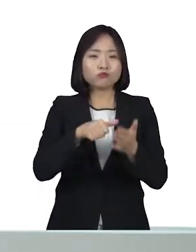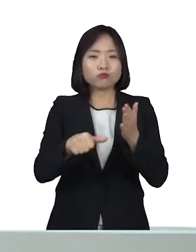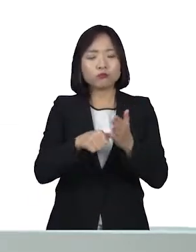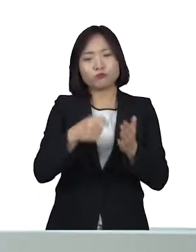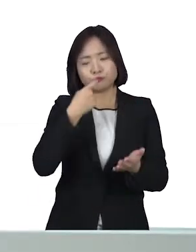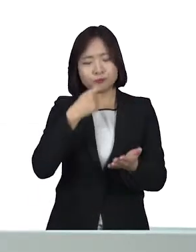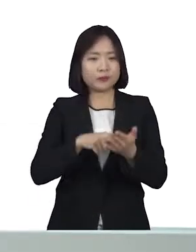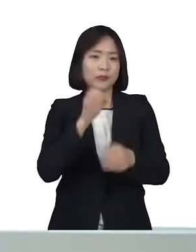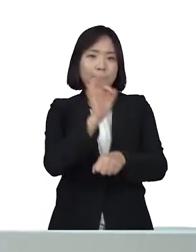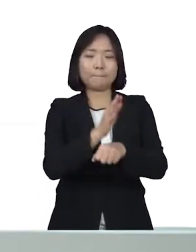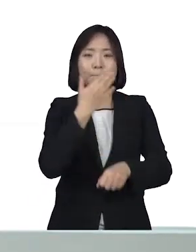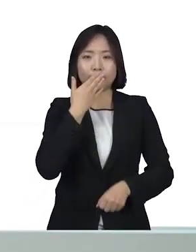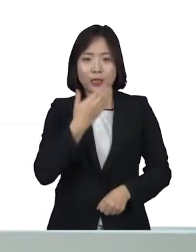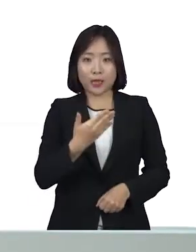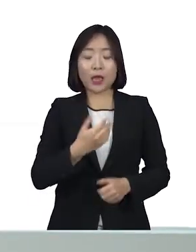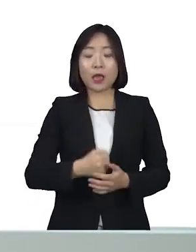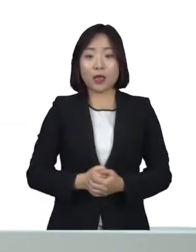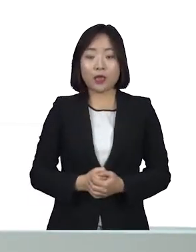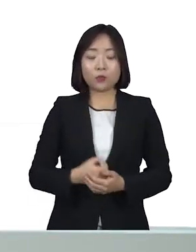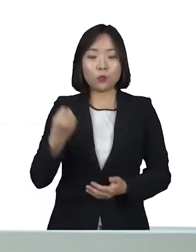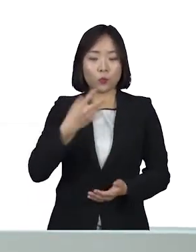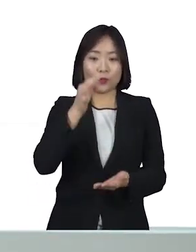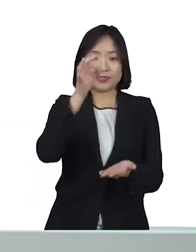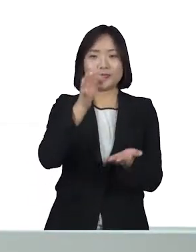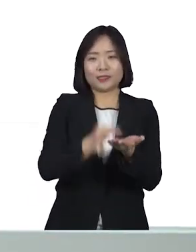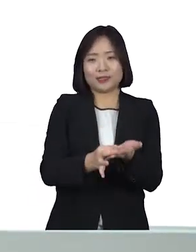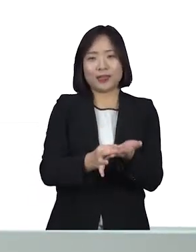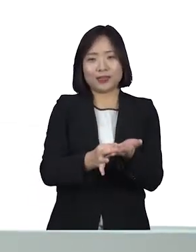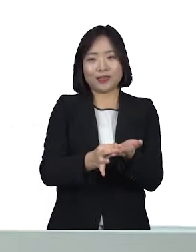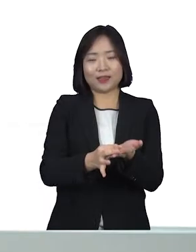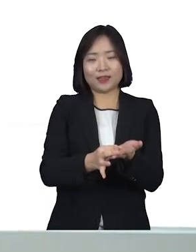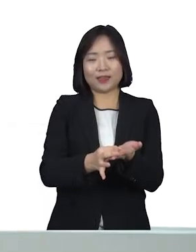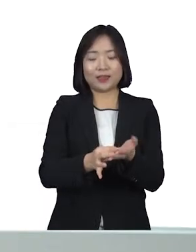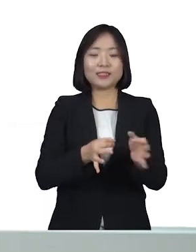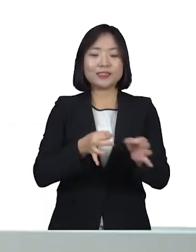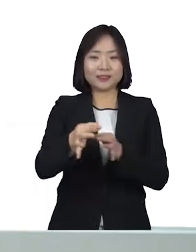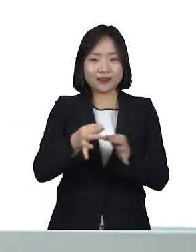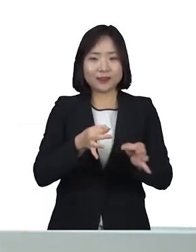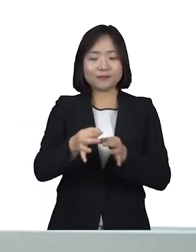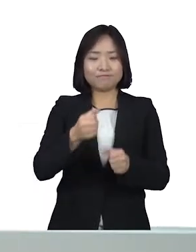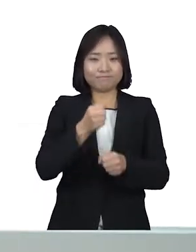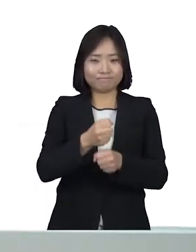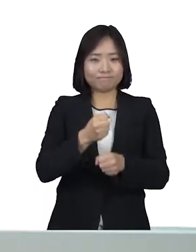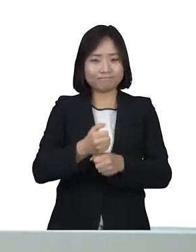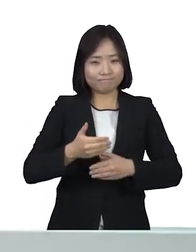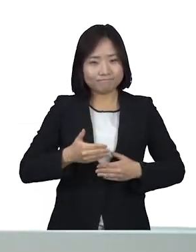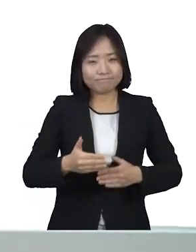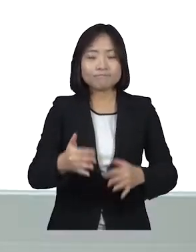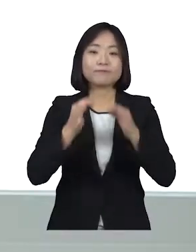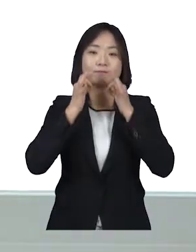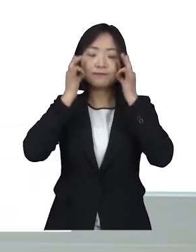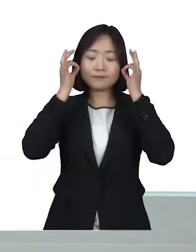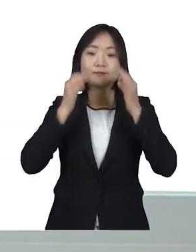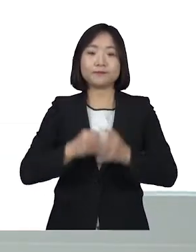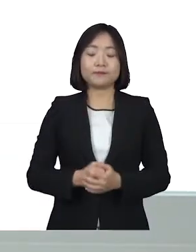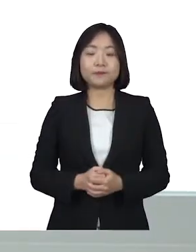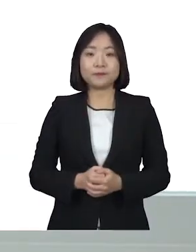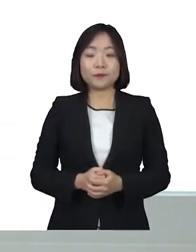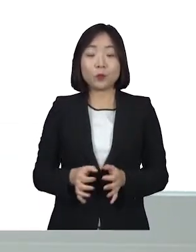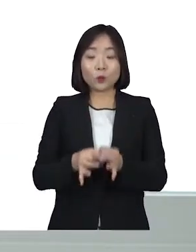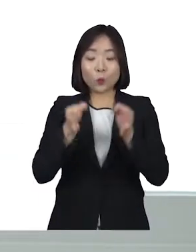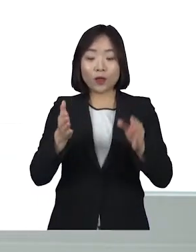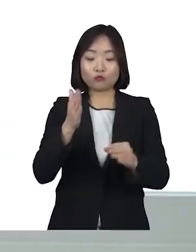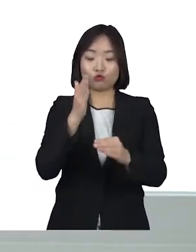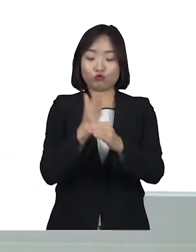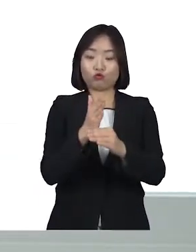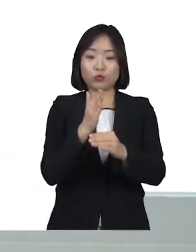있고 또 될 수 있는 대로 저렴한 가격에 살 수 있는 그런 시장을 만들어 가도록 저희들이 노력을 하겠습니다. 그동안 원도심